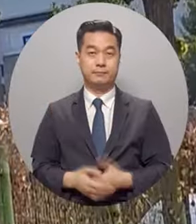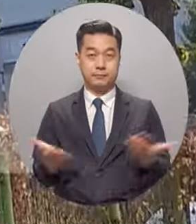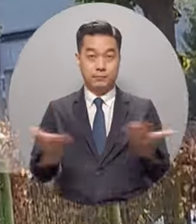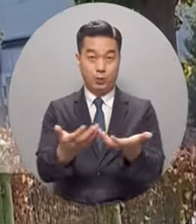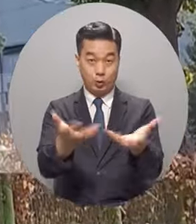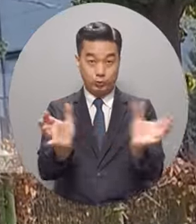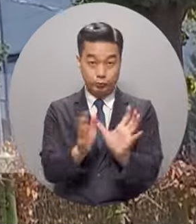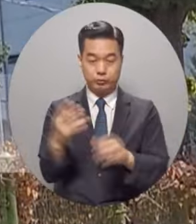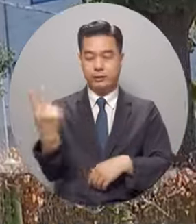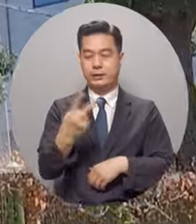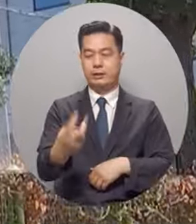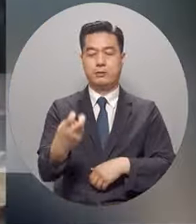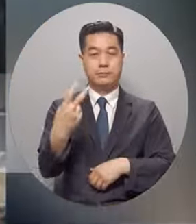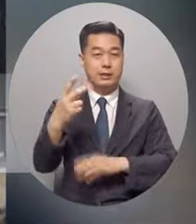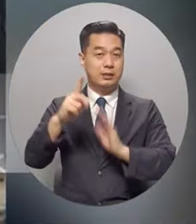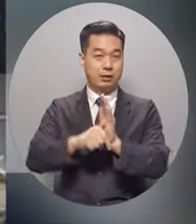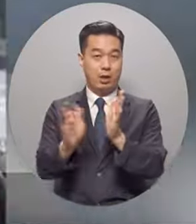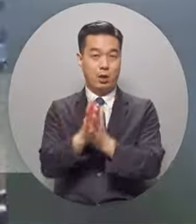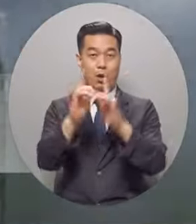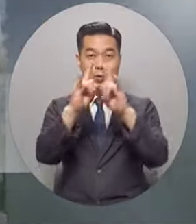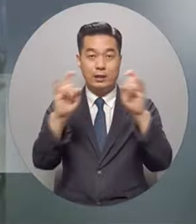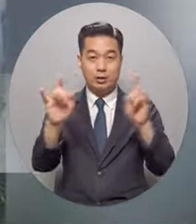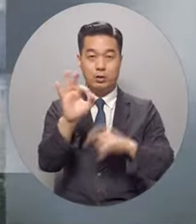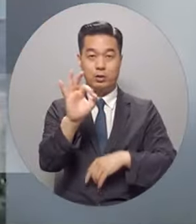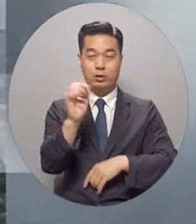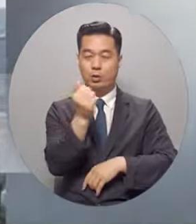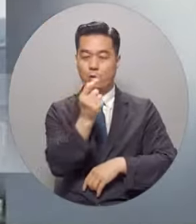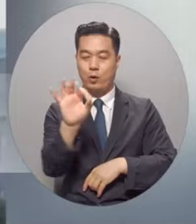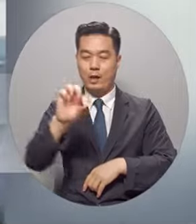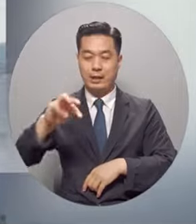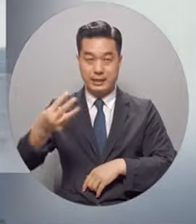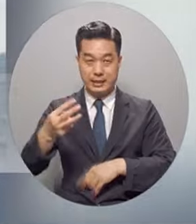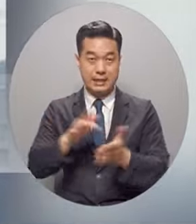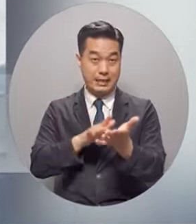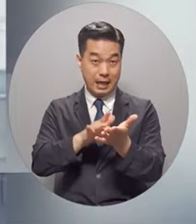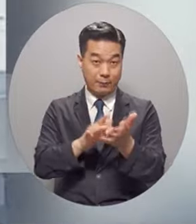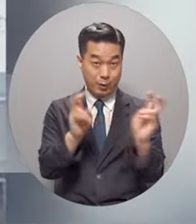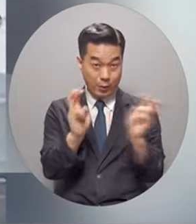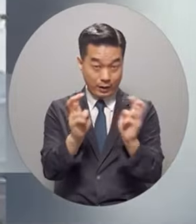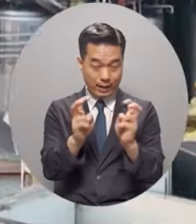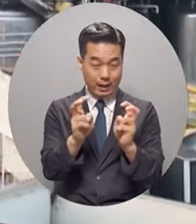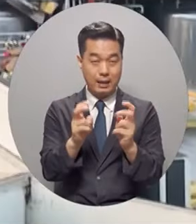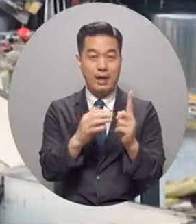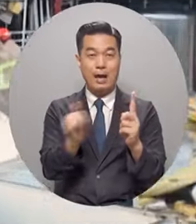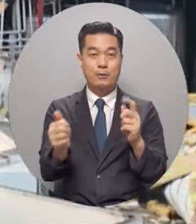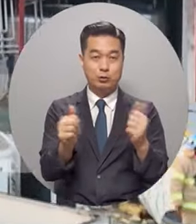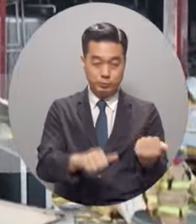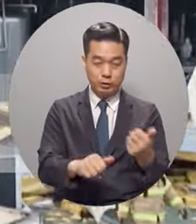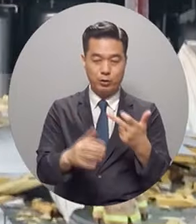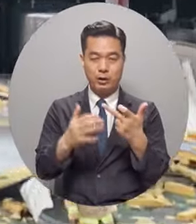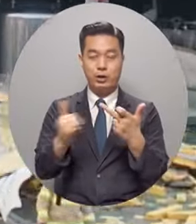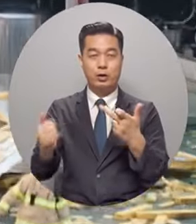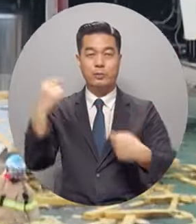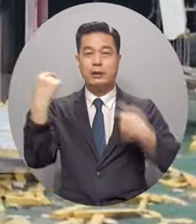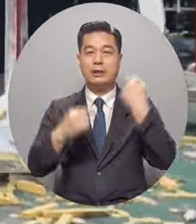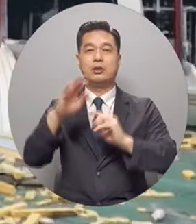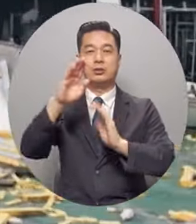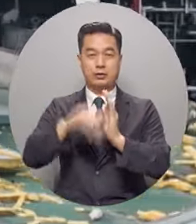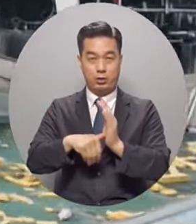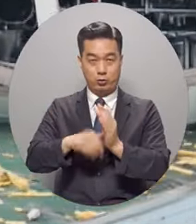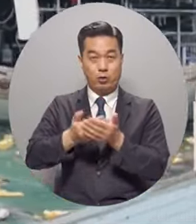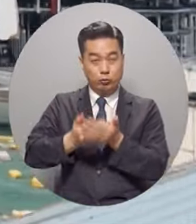지난 2022년 화성 화일약품 화재로 1명이 숨지고 17명이 다쳤을 때도 중대재해법 위반 여부